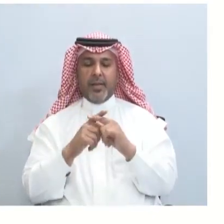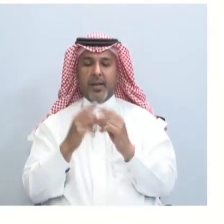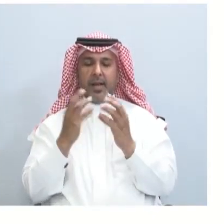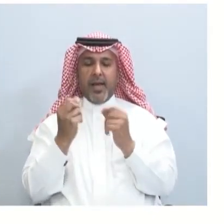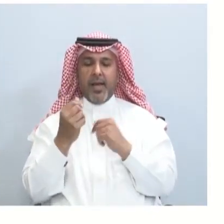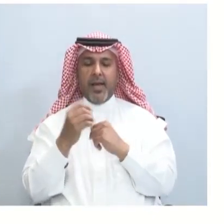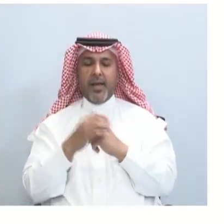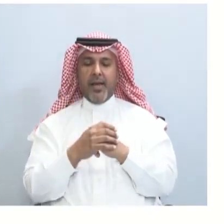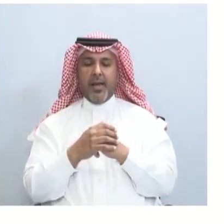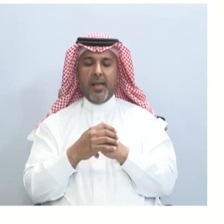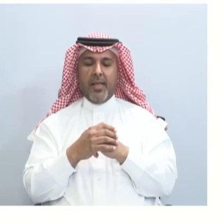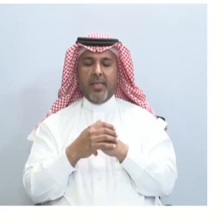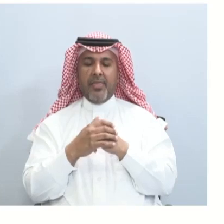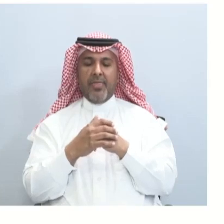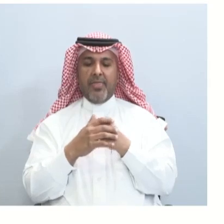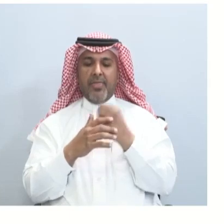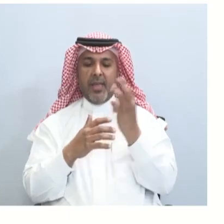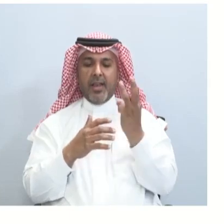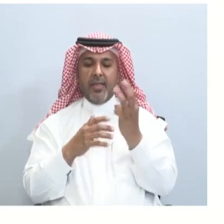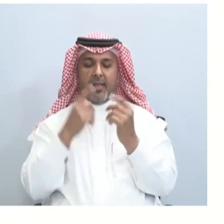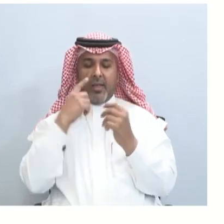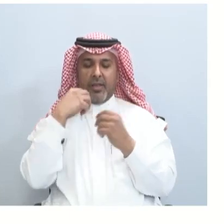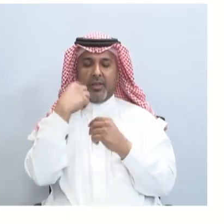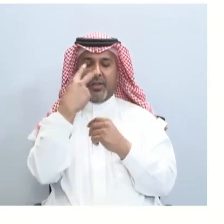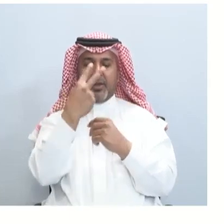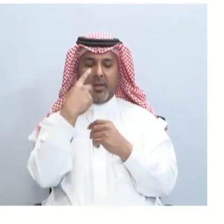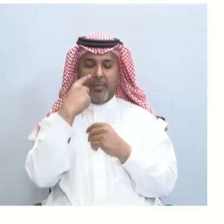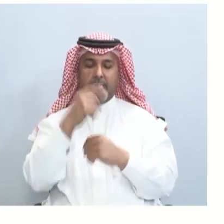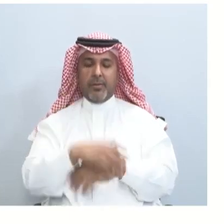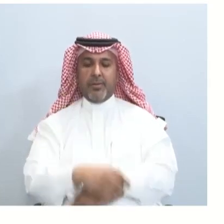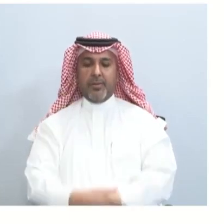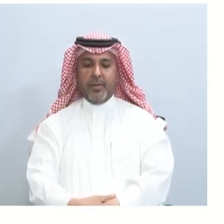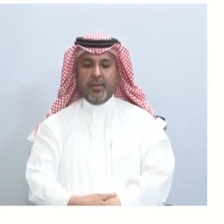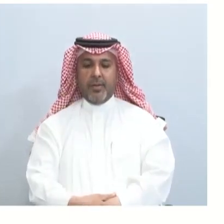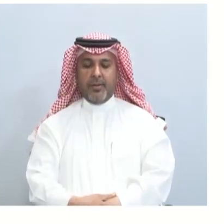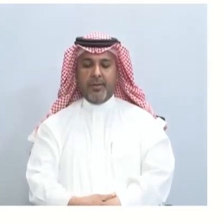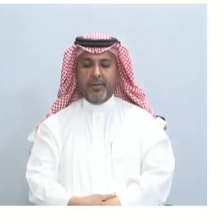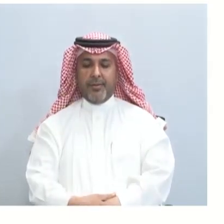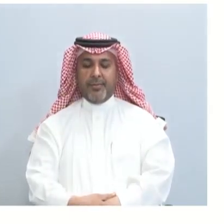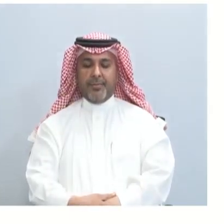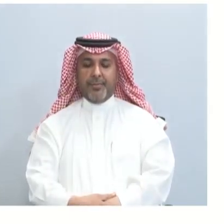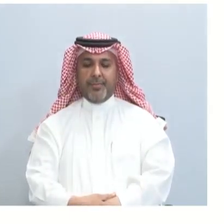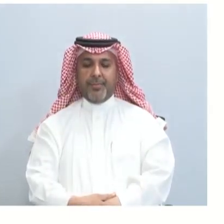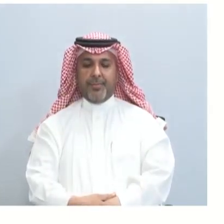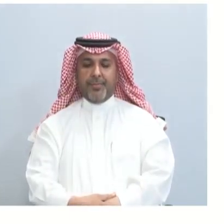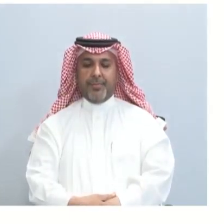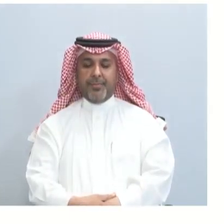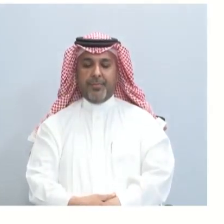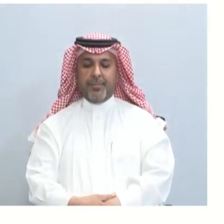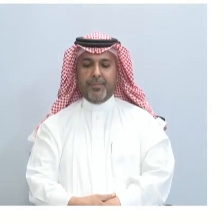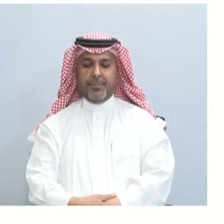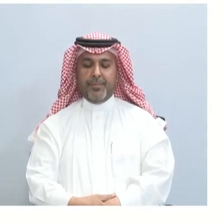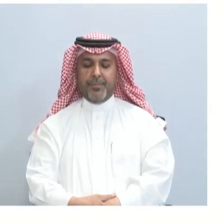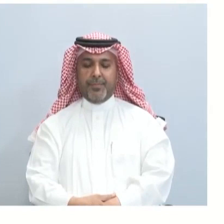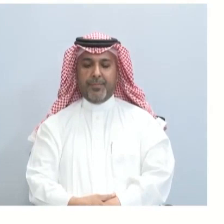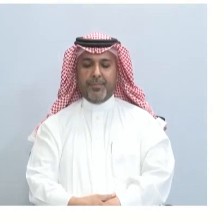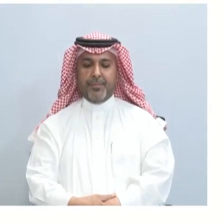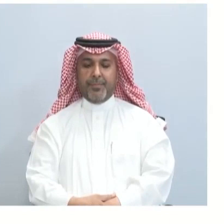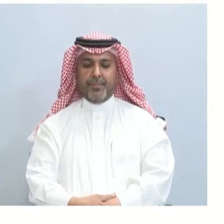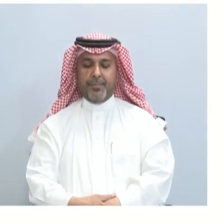لدينا ثلاثه للتربيع الان لنحسب حاصل هذا الضرب نصف ضرب ثلاثه ضربات عشره بالمئه ضرب ثلاثه للتربيع